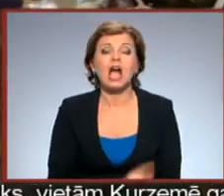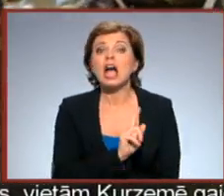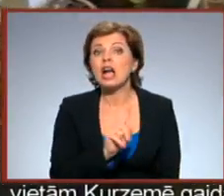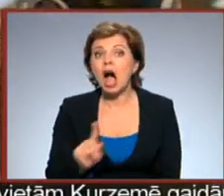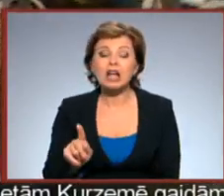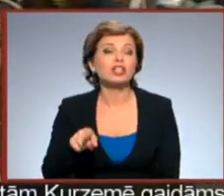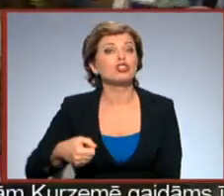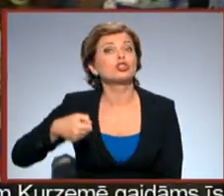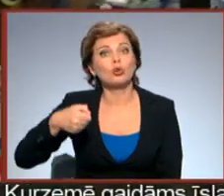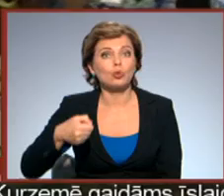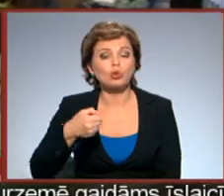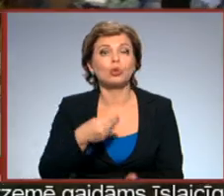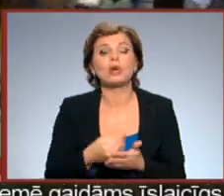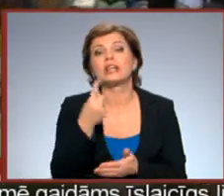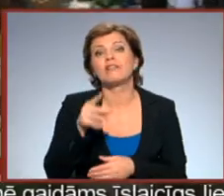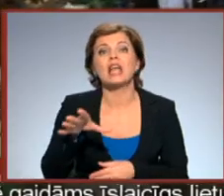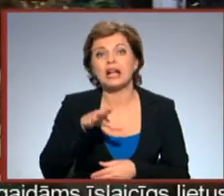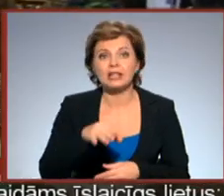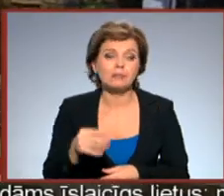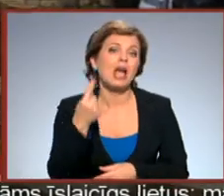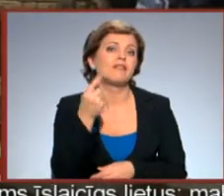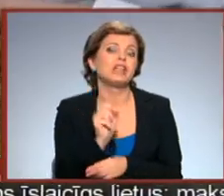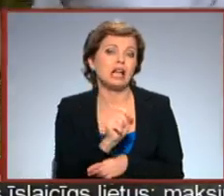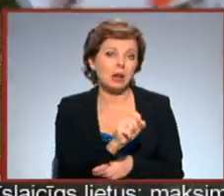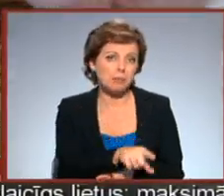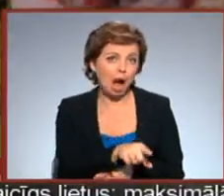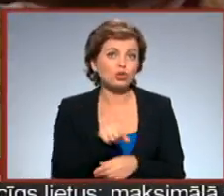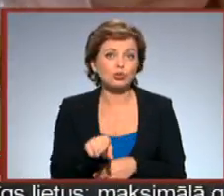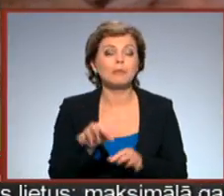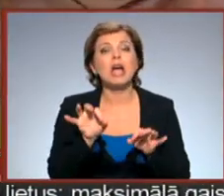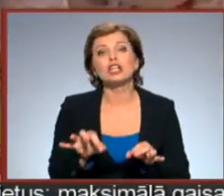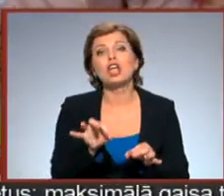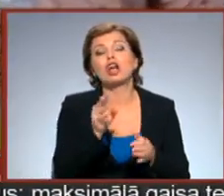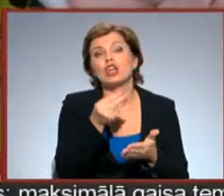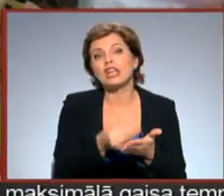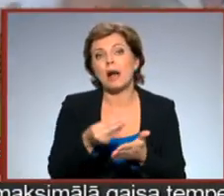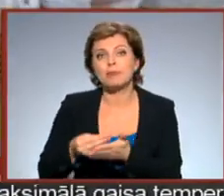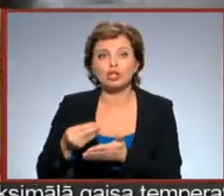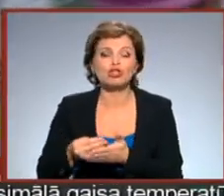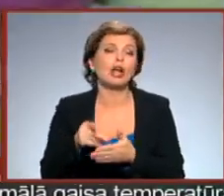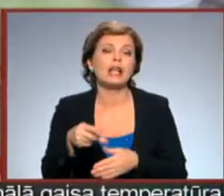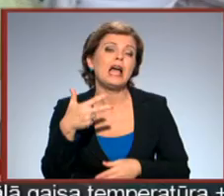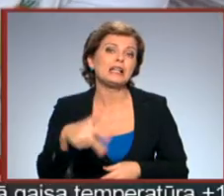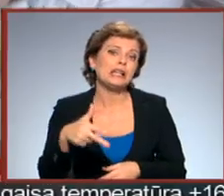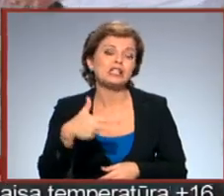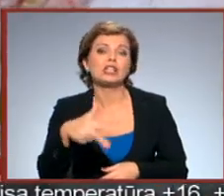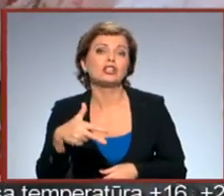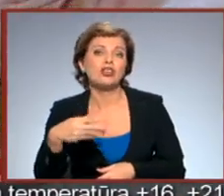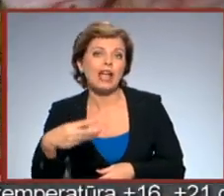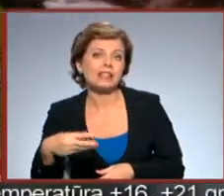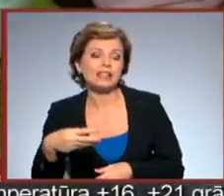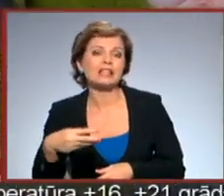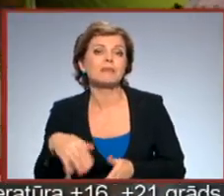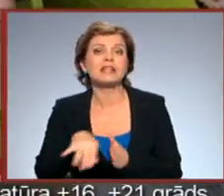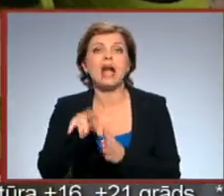Katrs šis gros nozīmē vienu ģimeni jeb vienu pasūtījumu. Parasti tiešās iepirkšanās pulciņā ir 30-40 dalībnieku, kas